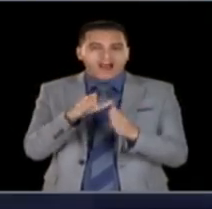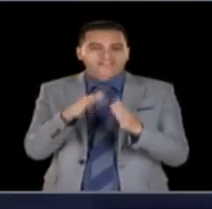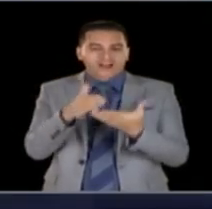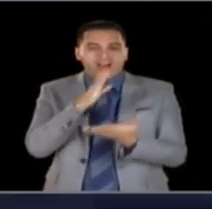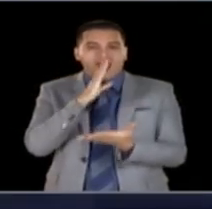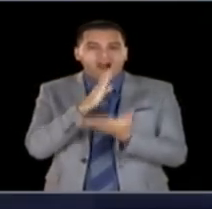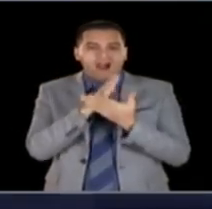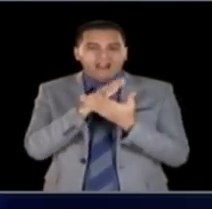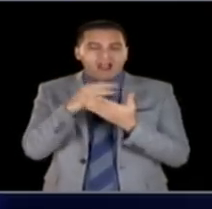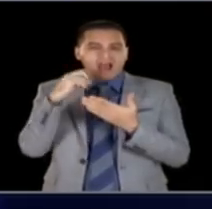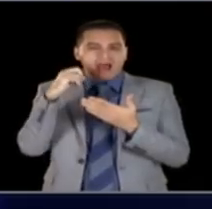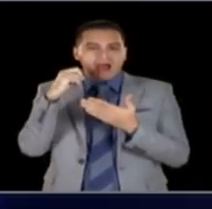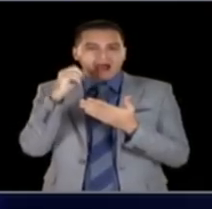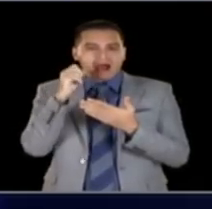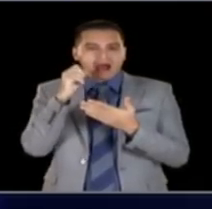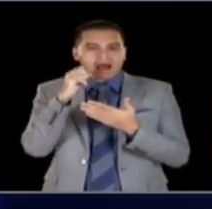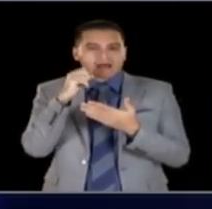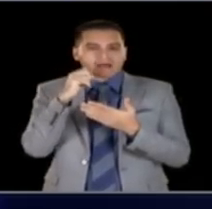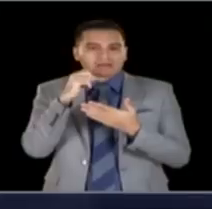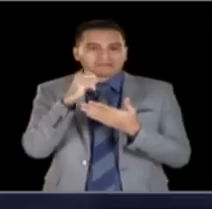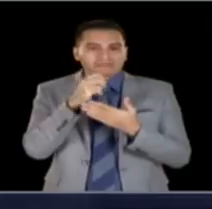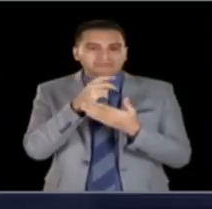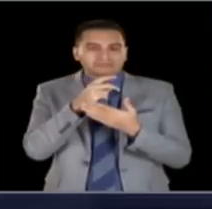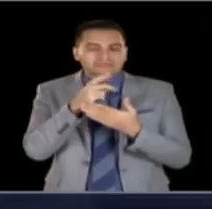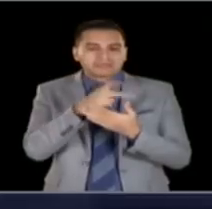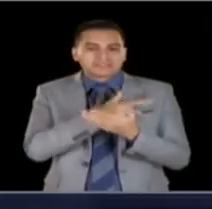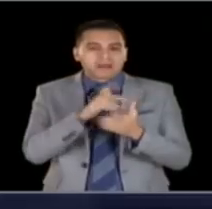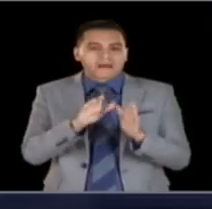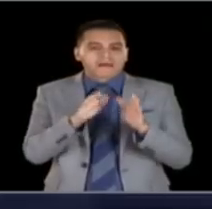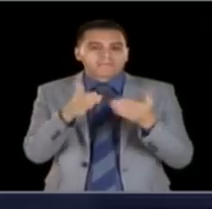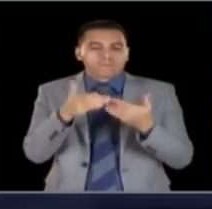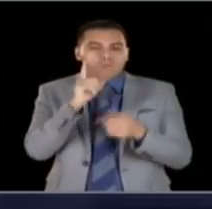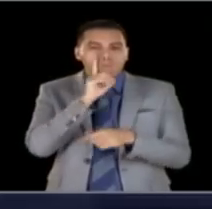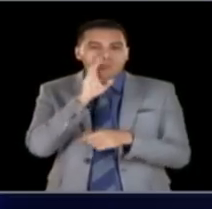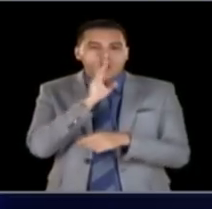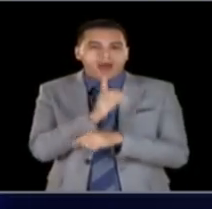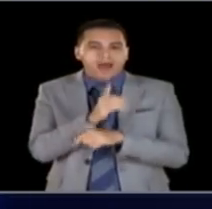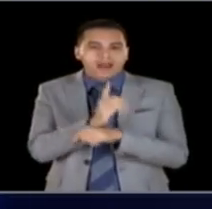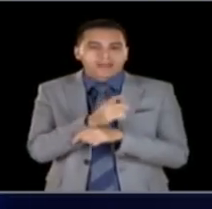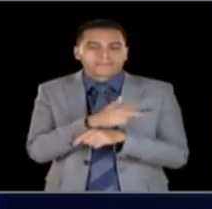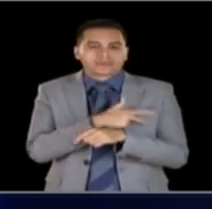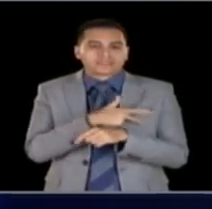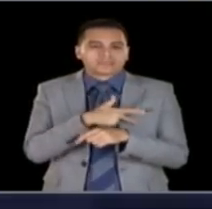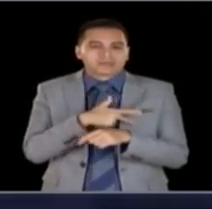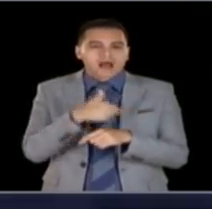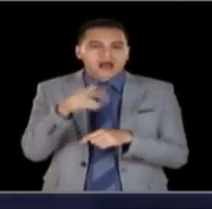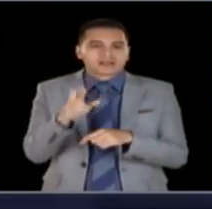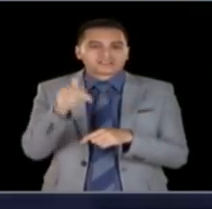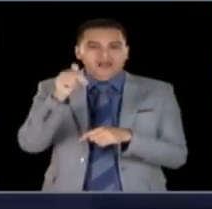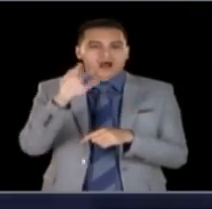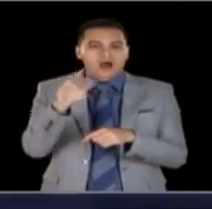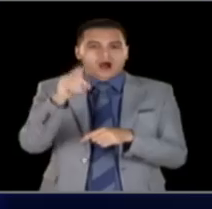أسسها معلم اليوجا أساهارا. أميرة إجابتك؟